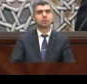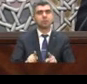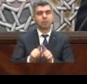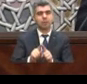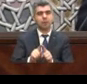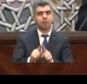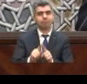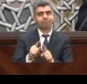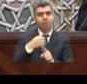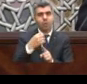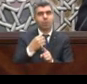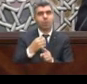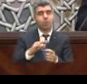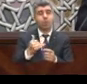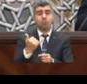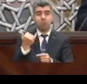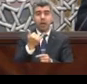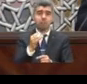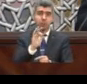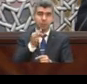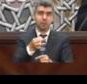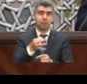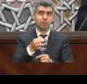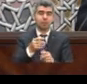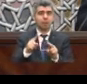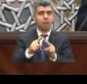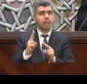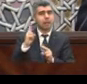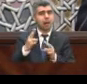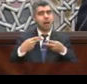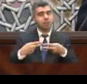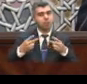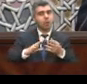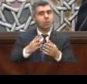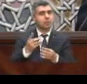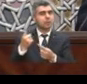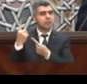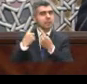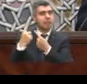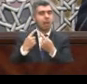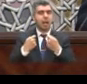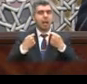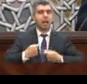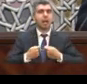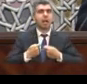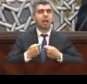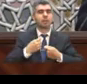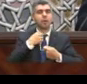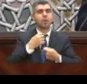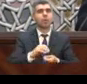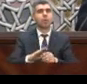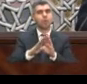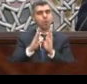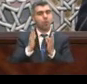شكليه مصدريه رغم اهميتها، ان ننطلقوا بالاستماع الى السيد الرئيس الذي سيتدخل